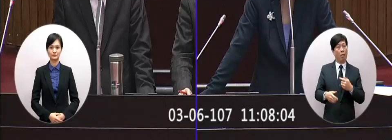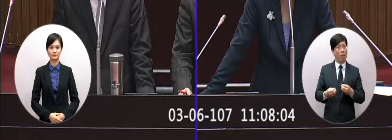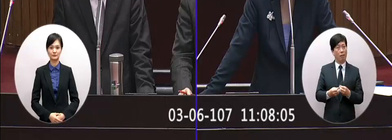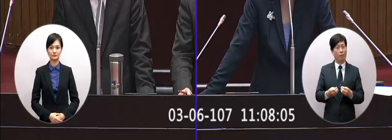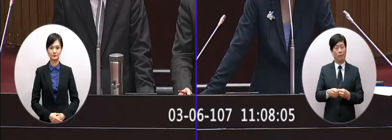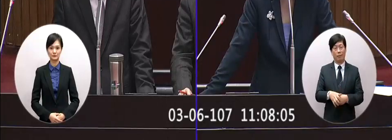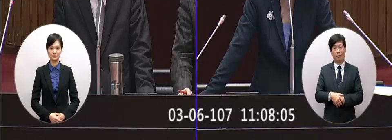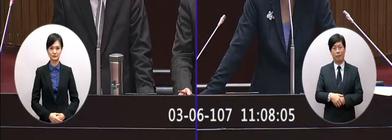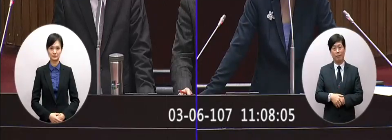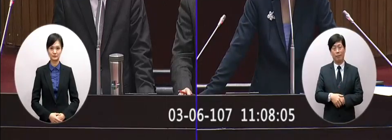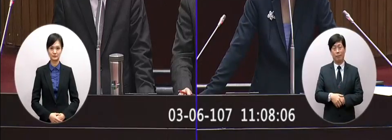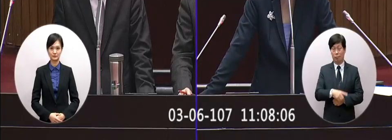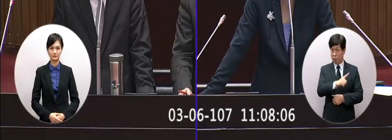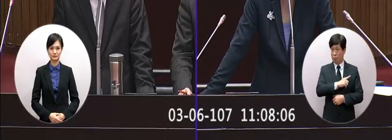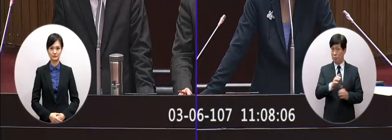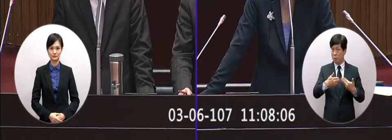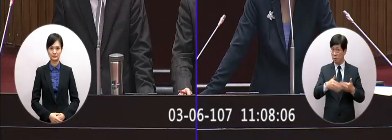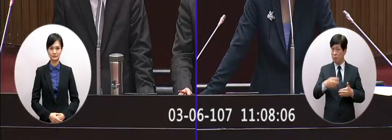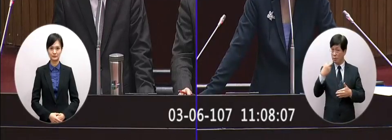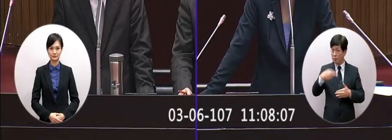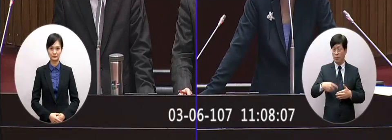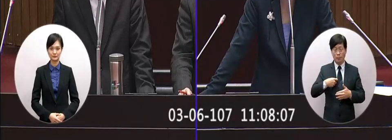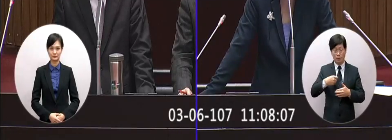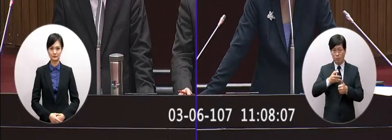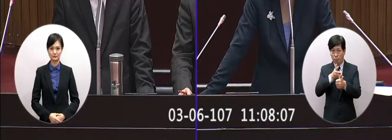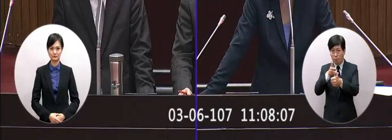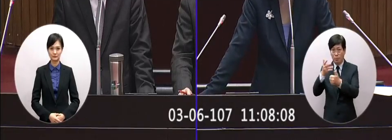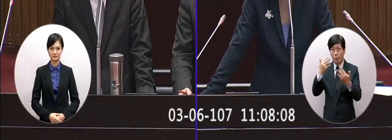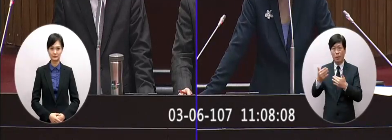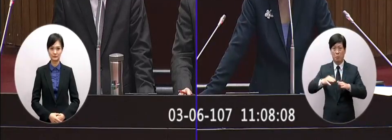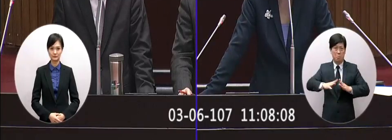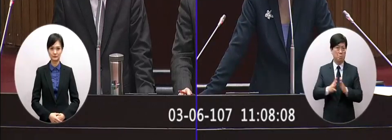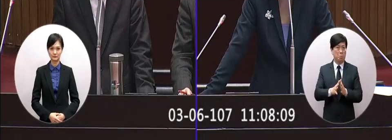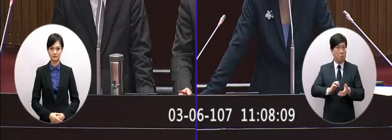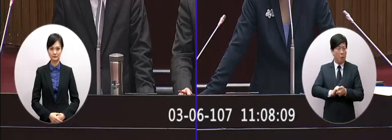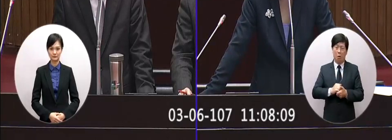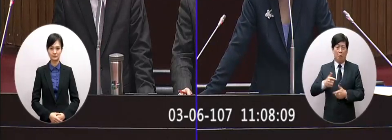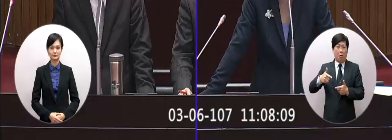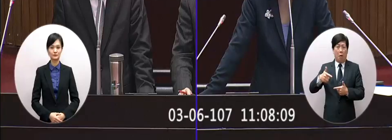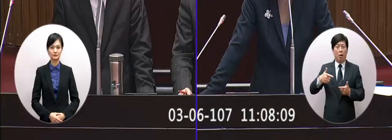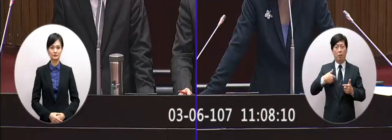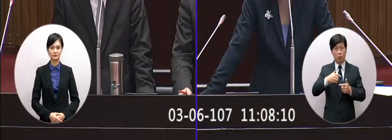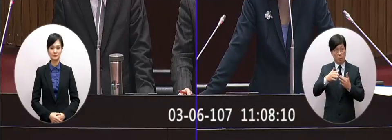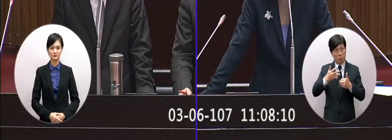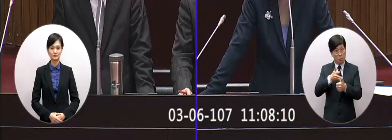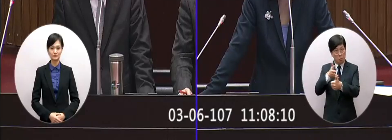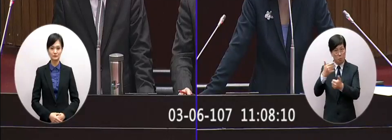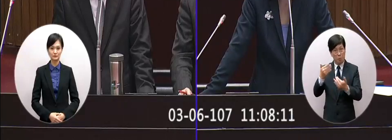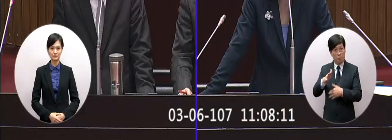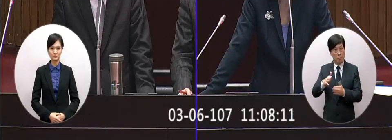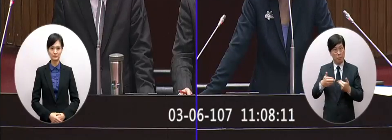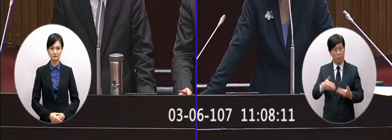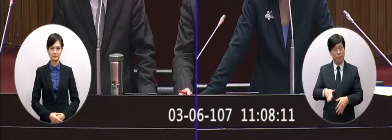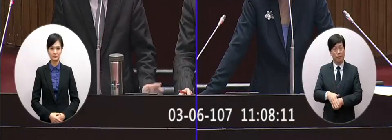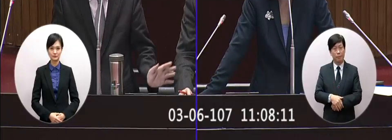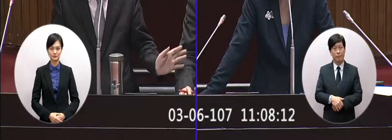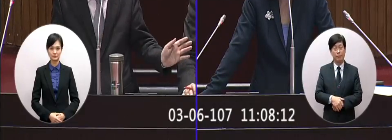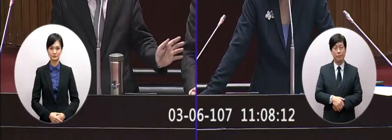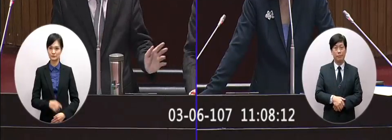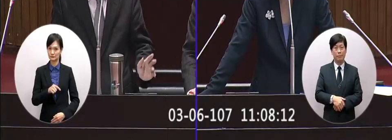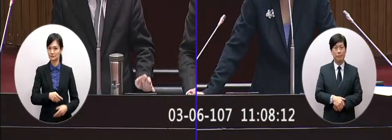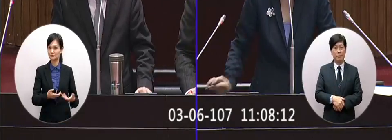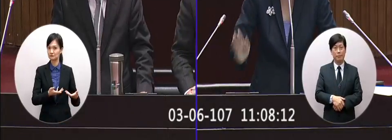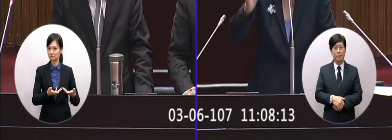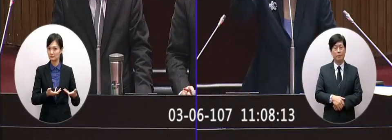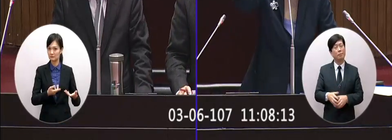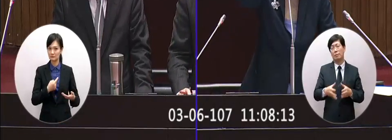外。所以呢，你要不要再好好的去查一下，不要那么快下否定哦，你要不要好好的查一下？ 这部分是不